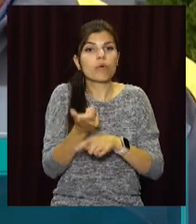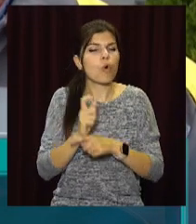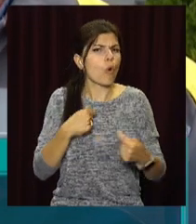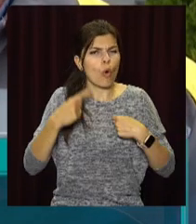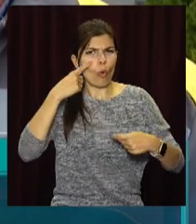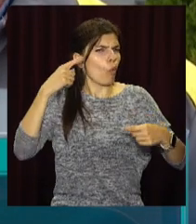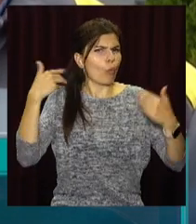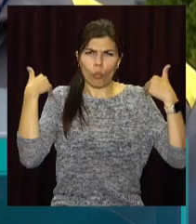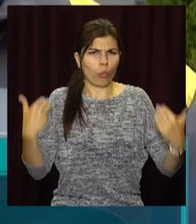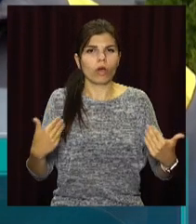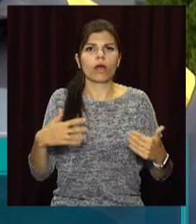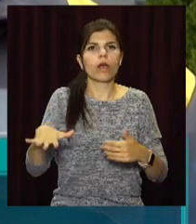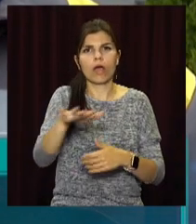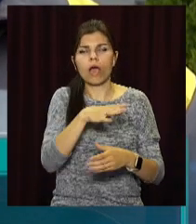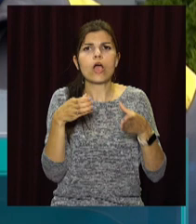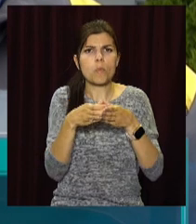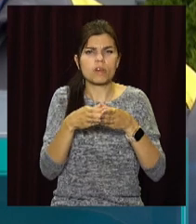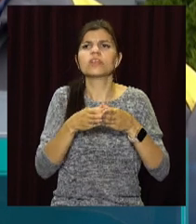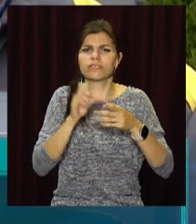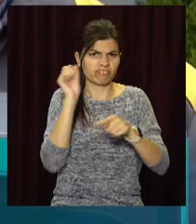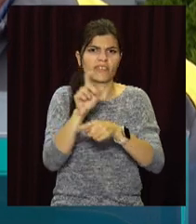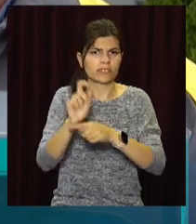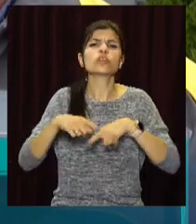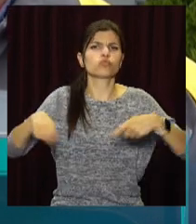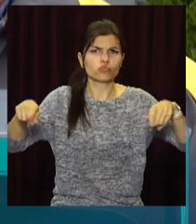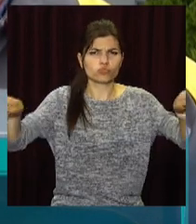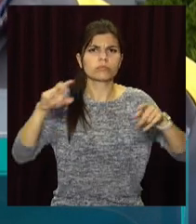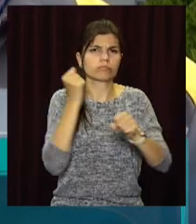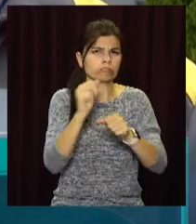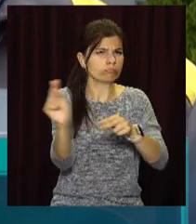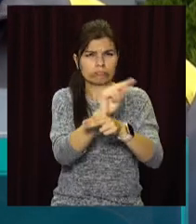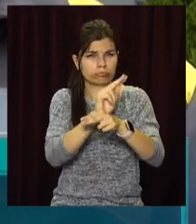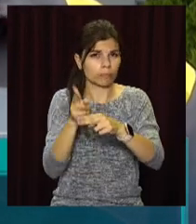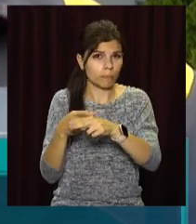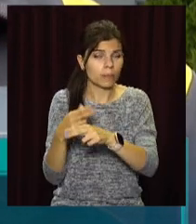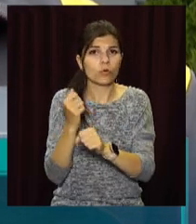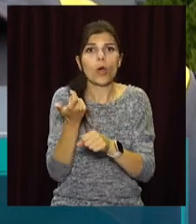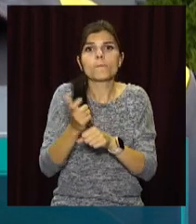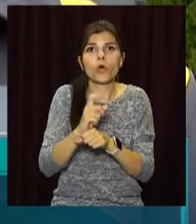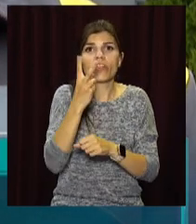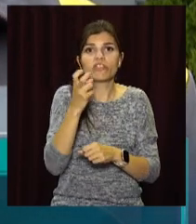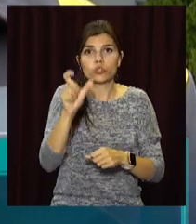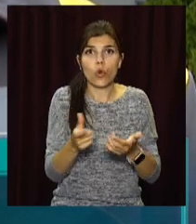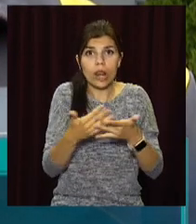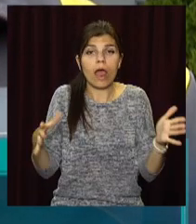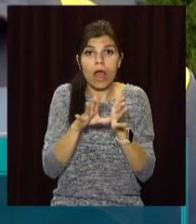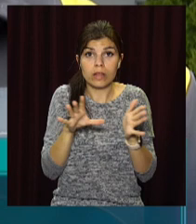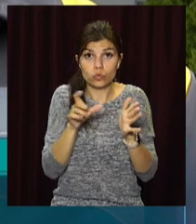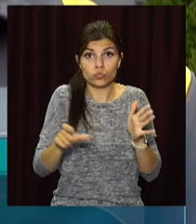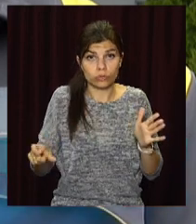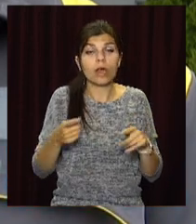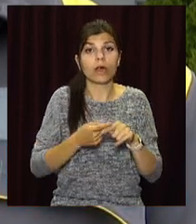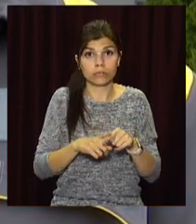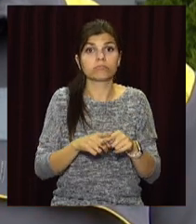постраждалих районах кількість бригад усилена вдвоє. На даний момент працює більше 200 спеціалістів в